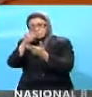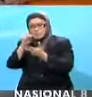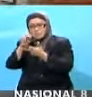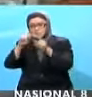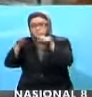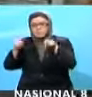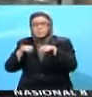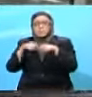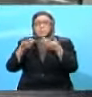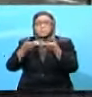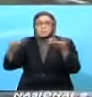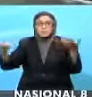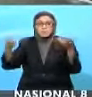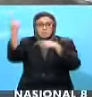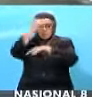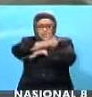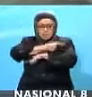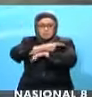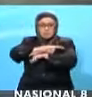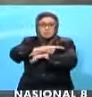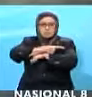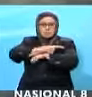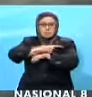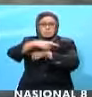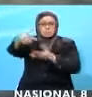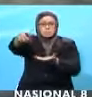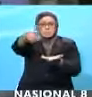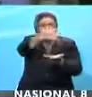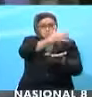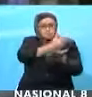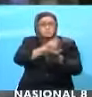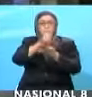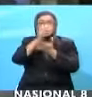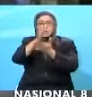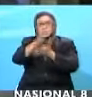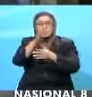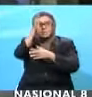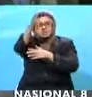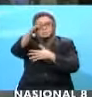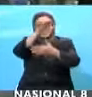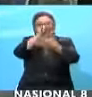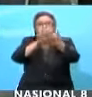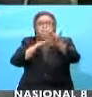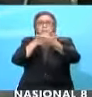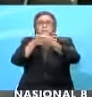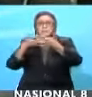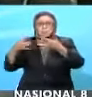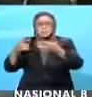ditetapkan oleh Perbadanan Pengurusan Sisa Pepejal dan Pembersihan Awam SWCOP.